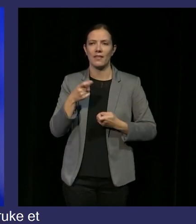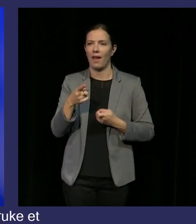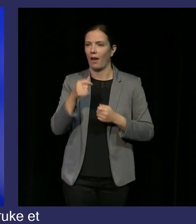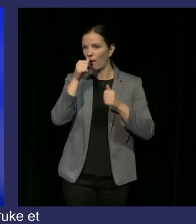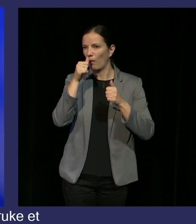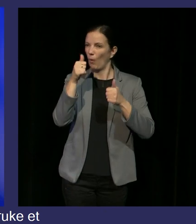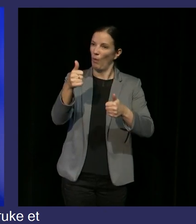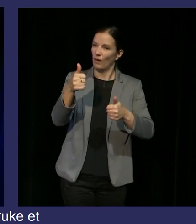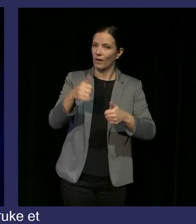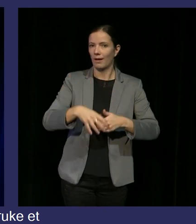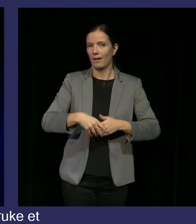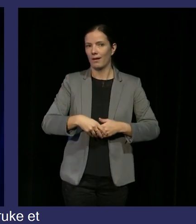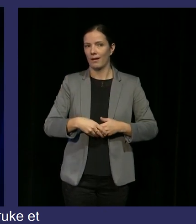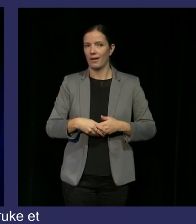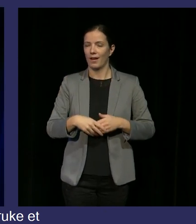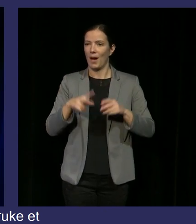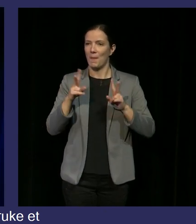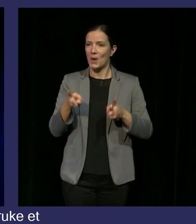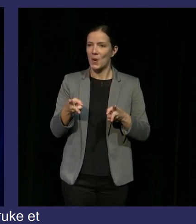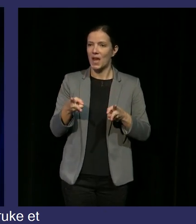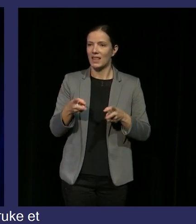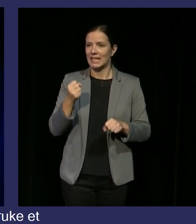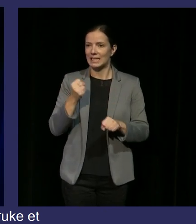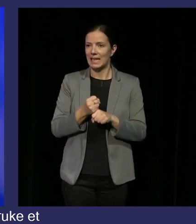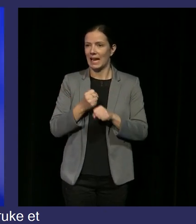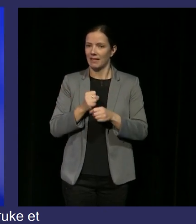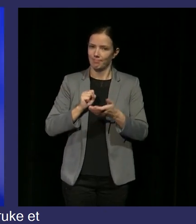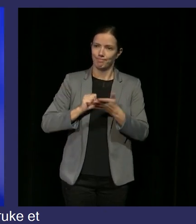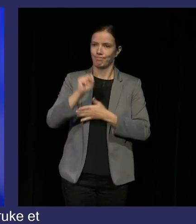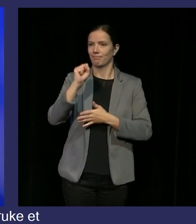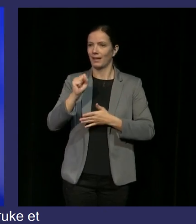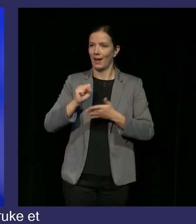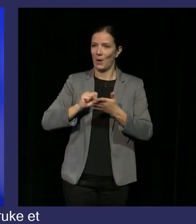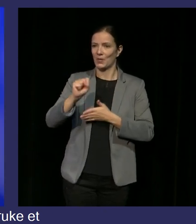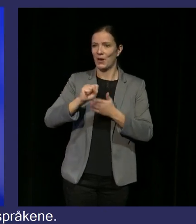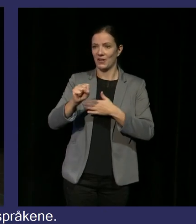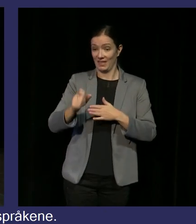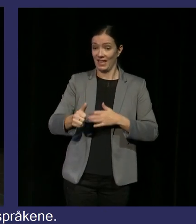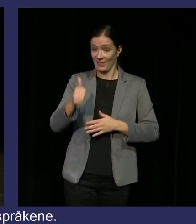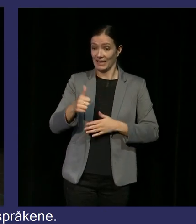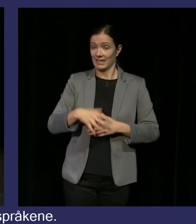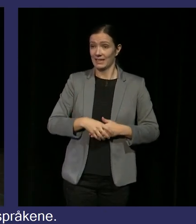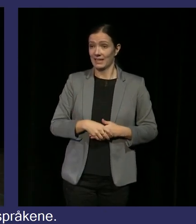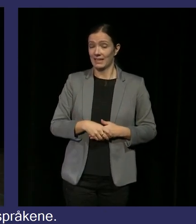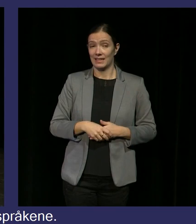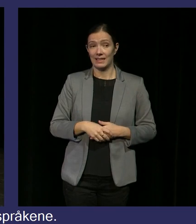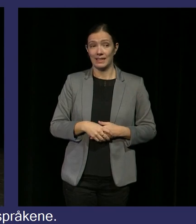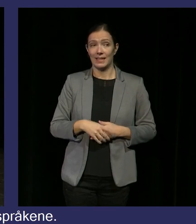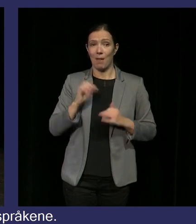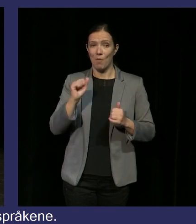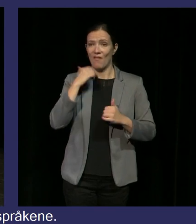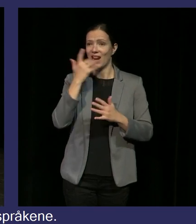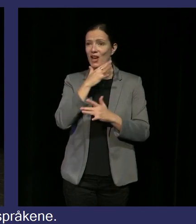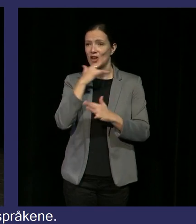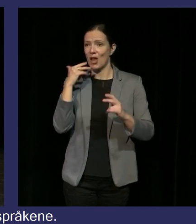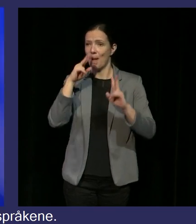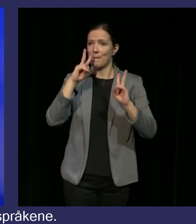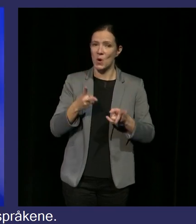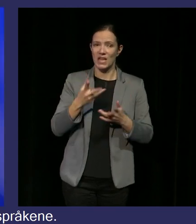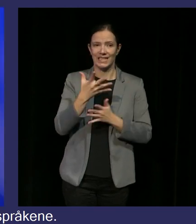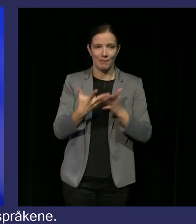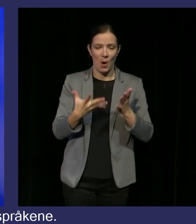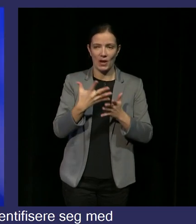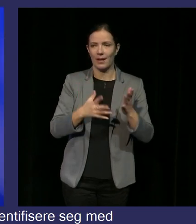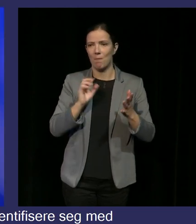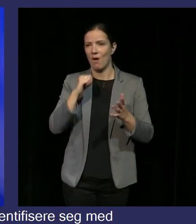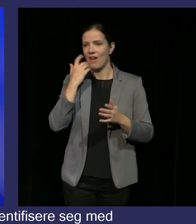kult, for å bruke et skikkelig boomeruttrykk, viktig. Ikke sant? Det bør være gøy å bruke disse språkene. Det